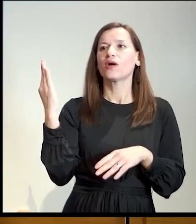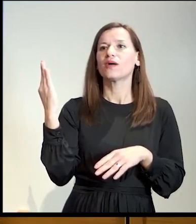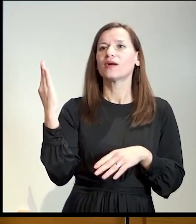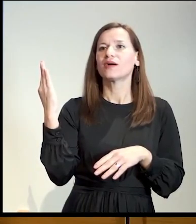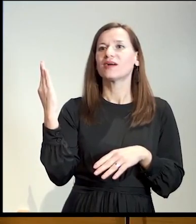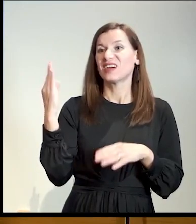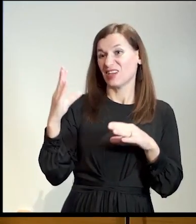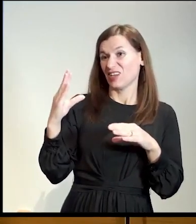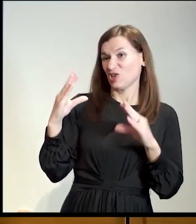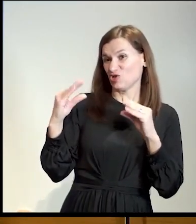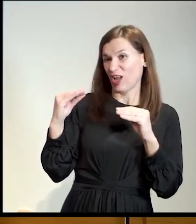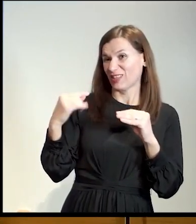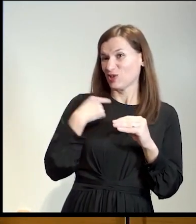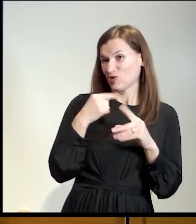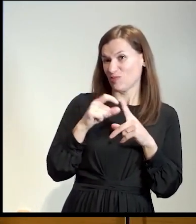S ChatGPT-jem?